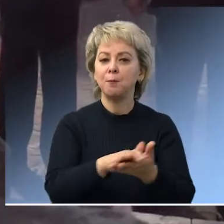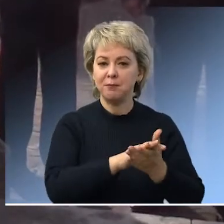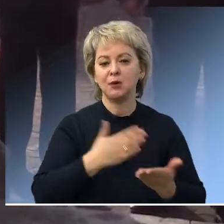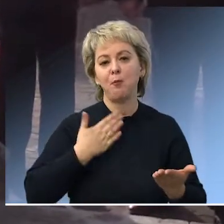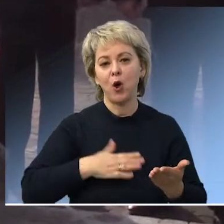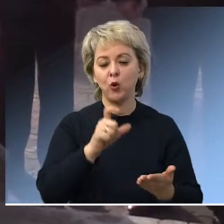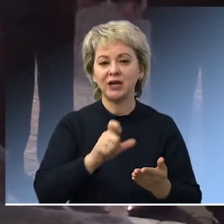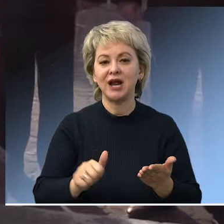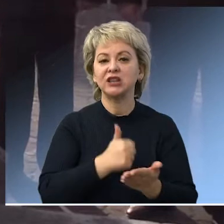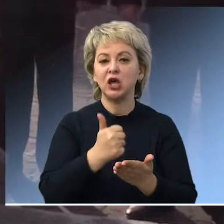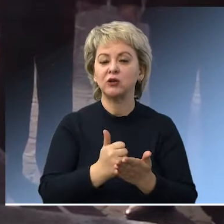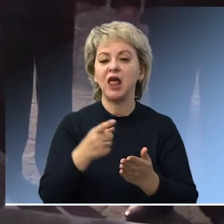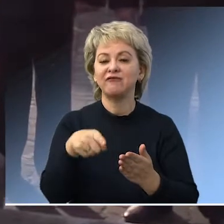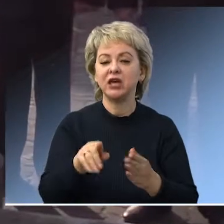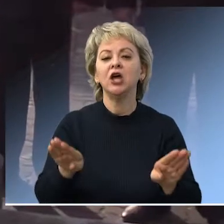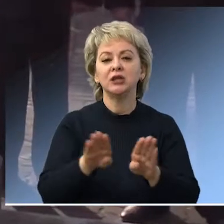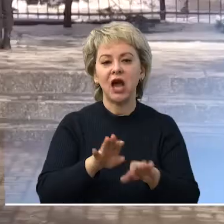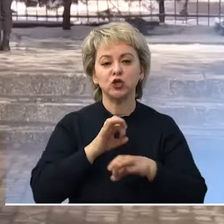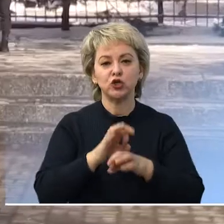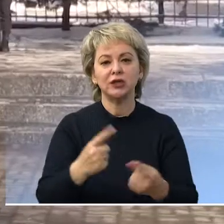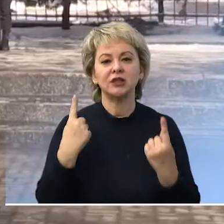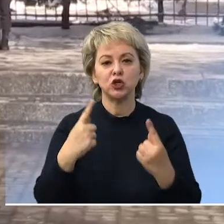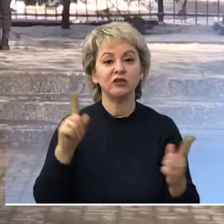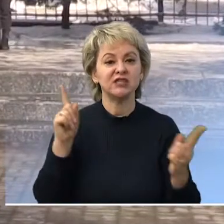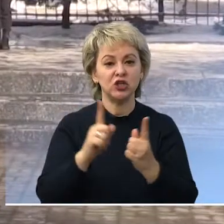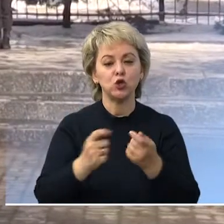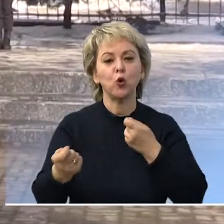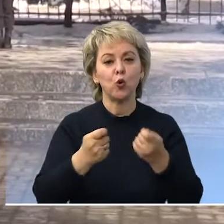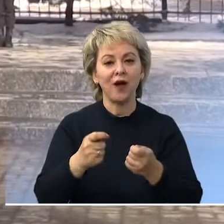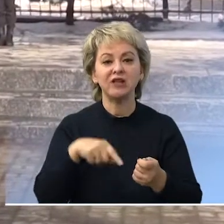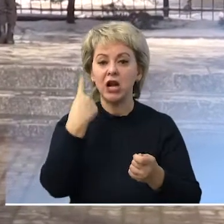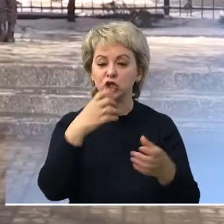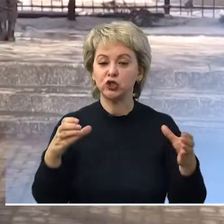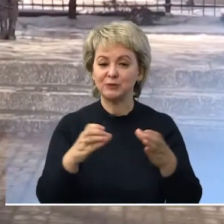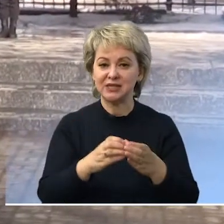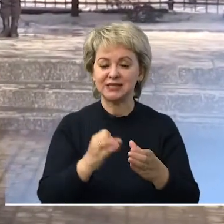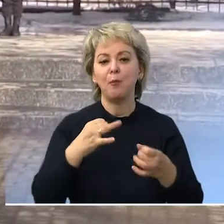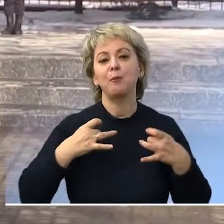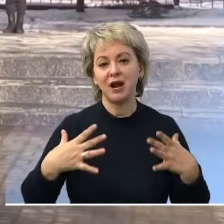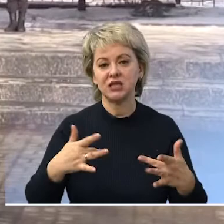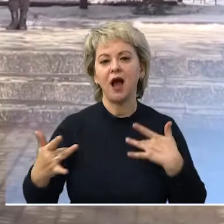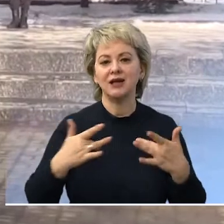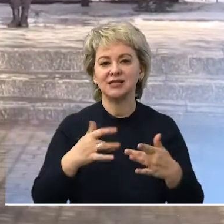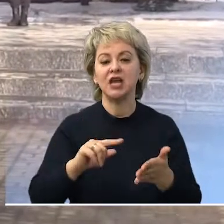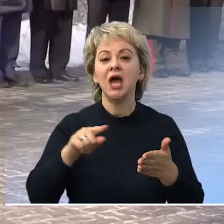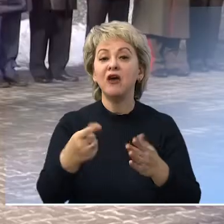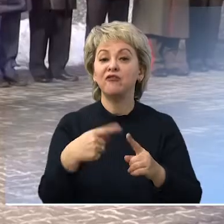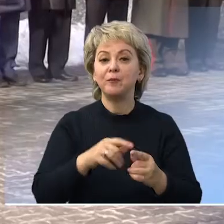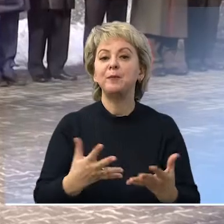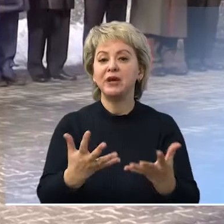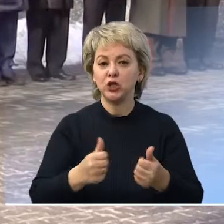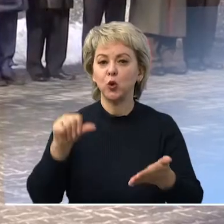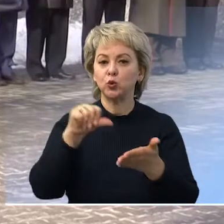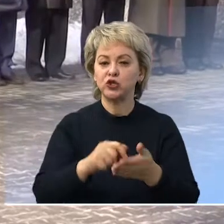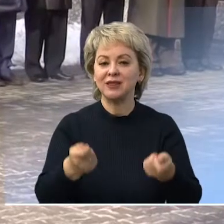покой граждан. В Донском главке МВД также провели торжественную встречу руководства с личным составом и праздничный концерт. В церемонии